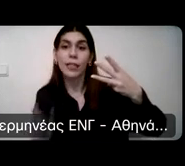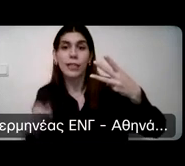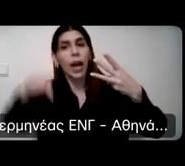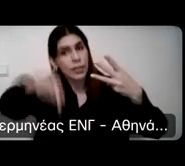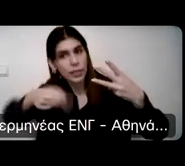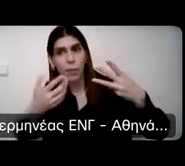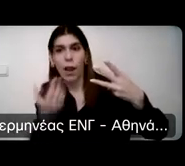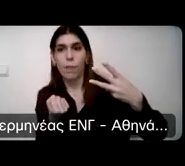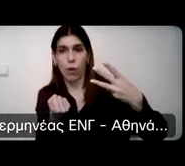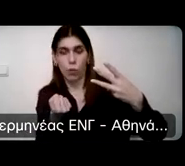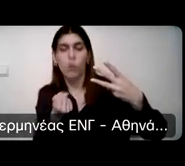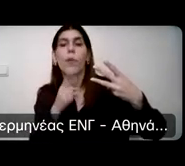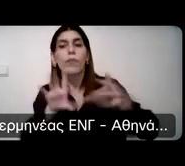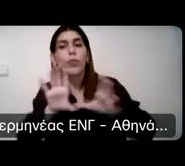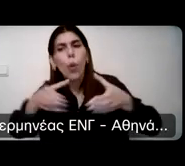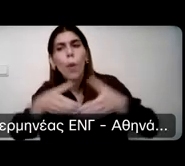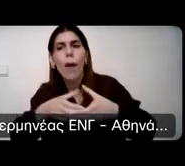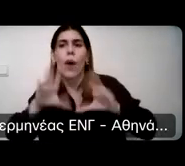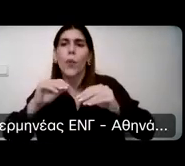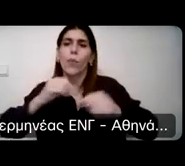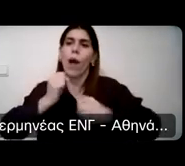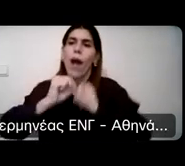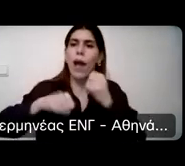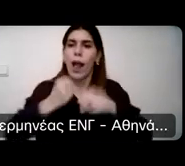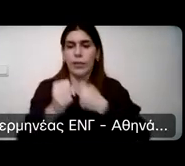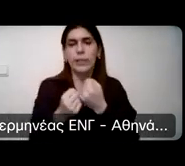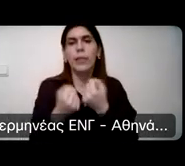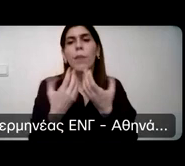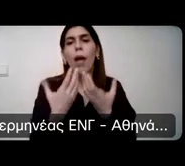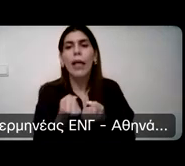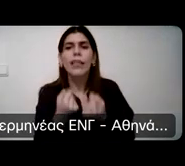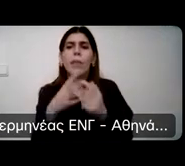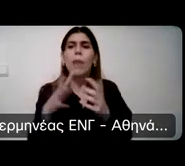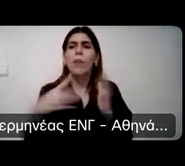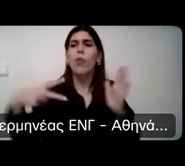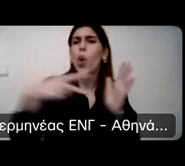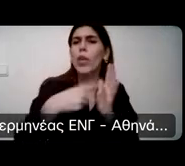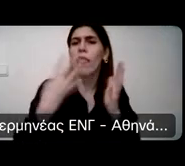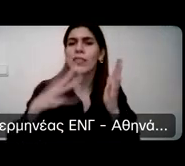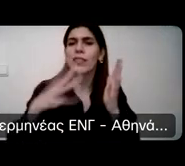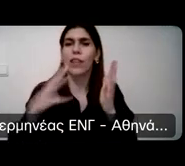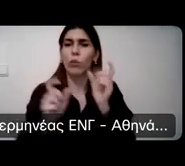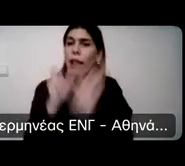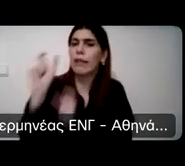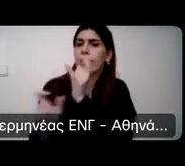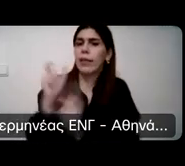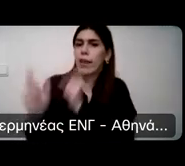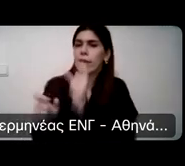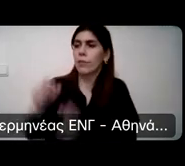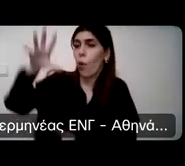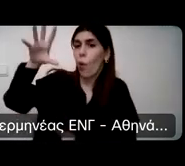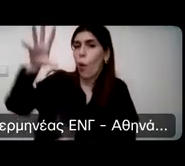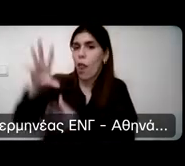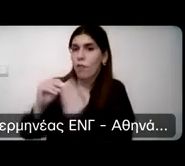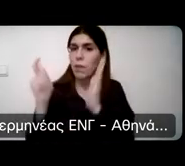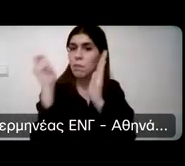ομάδα εργασίας επικεντρώθηκε σε 2.400 ελλείμματα, τη χρήση των οποίων διασταύρωσε σε σώματα